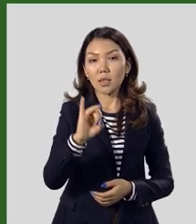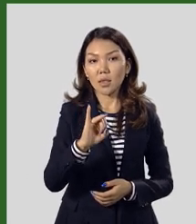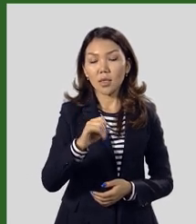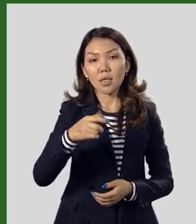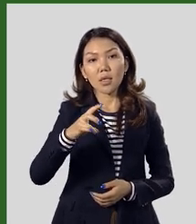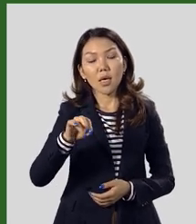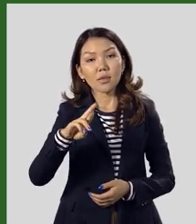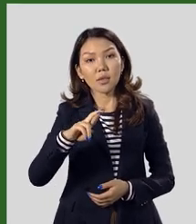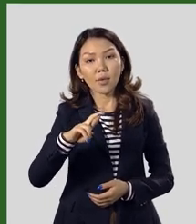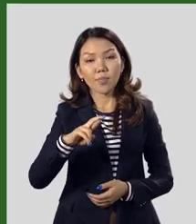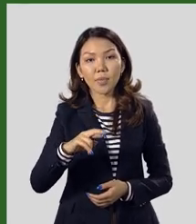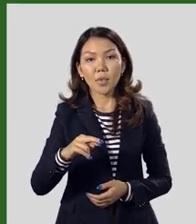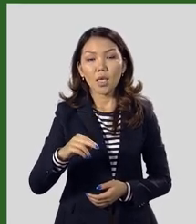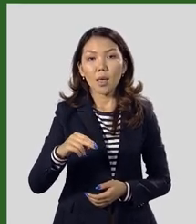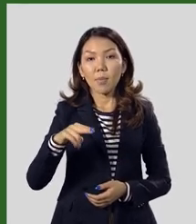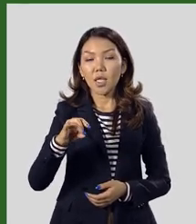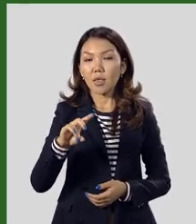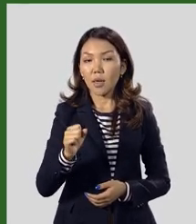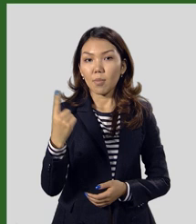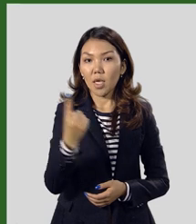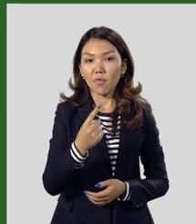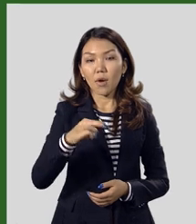Петра I, Мадагаскар.